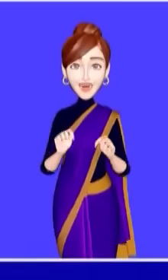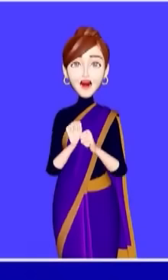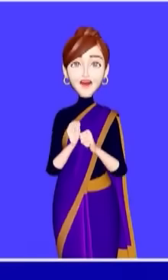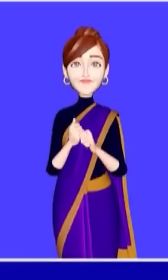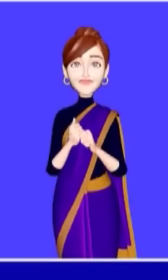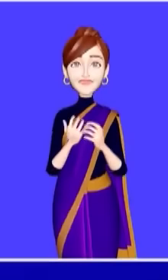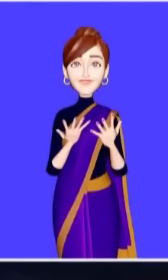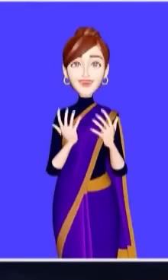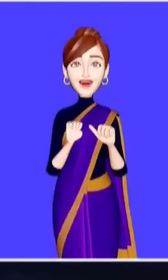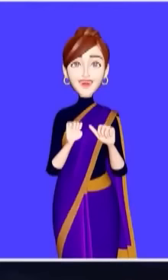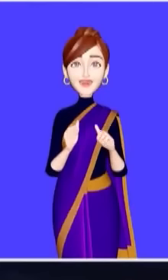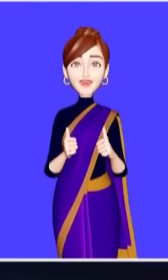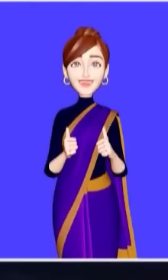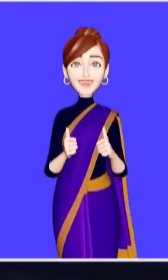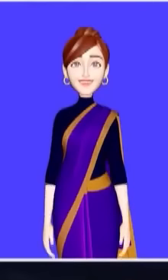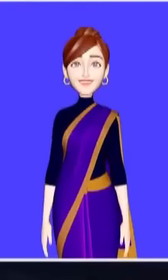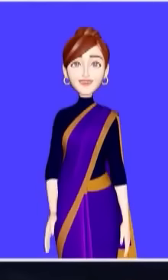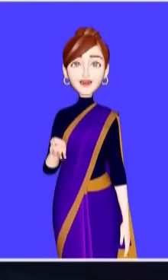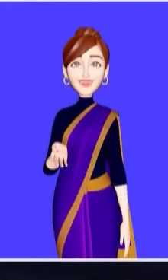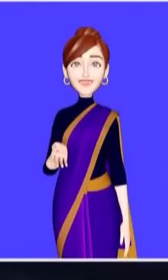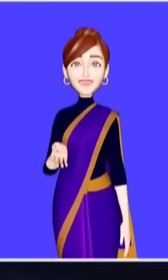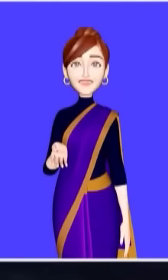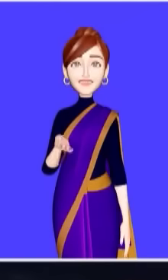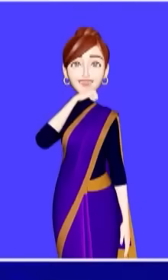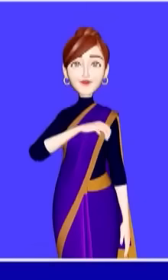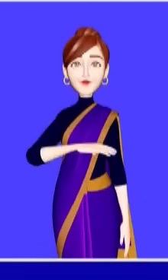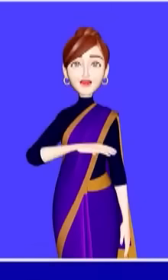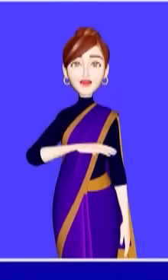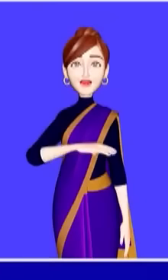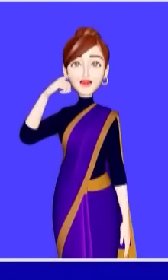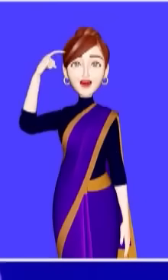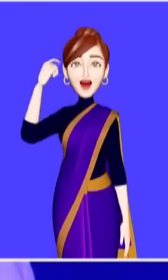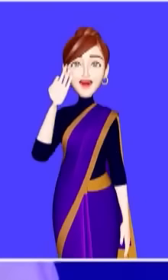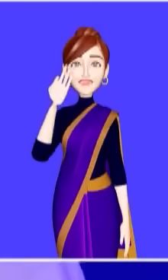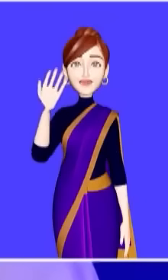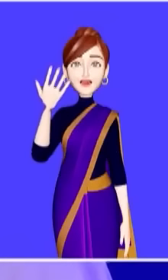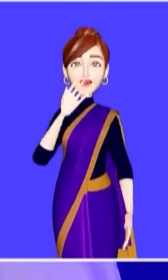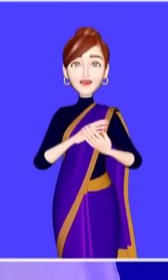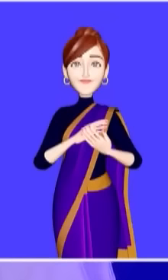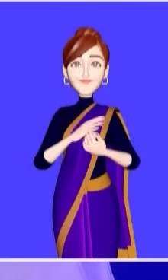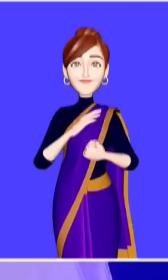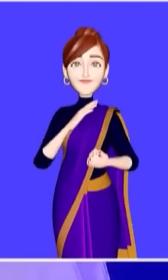है। इसलिए मैं आप सभी को आमंत्रित करता हूं,